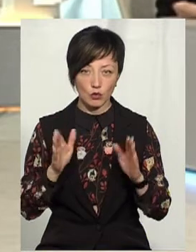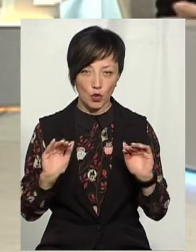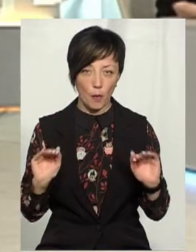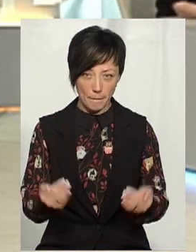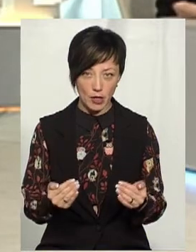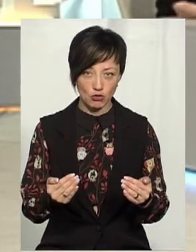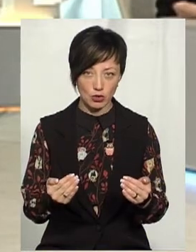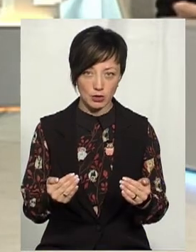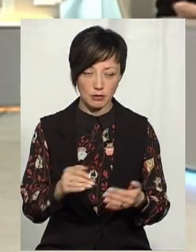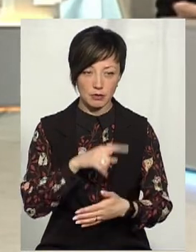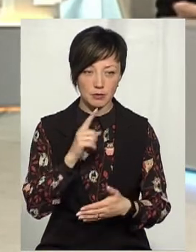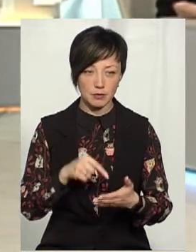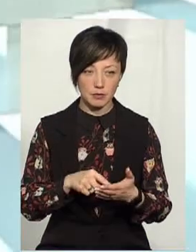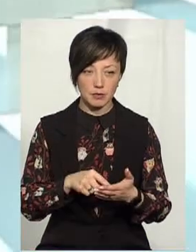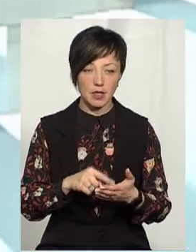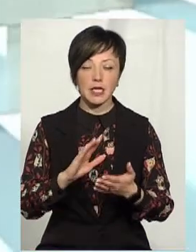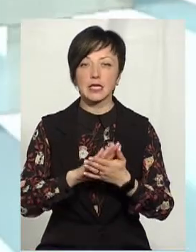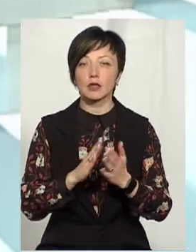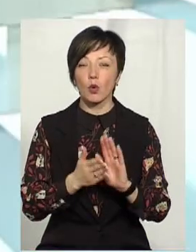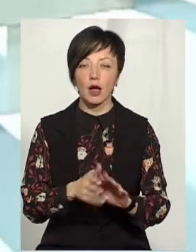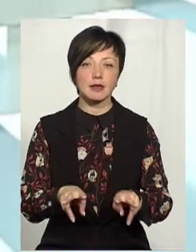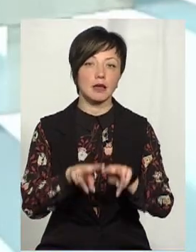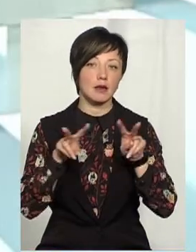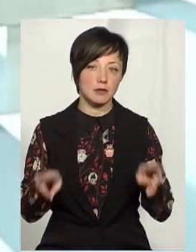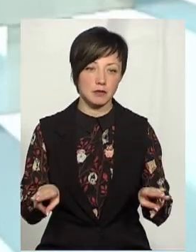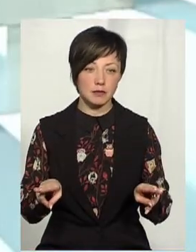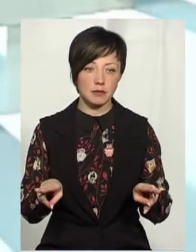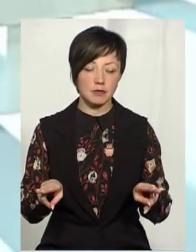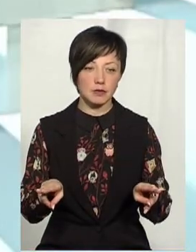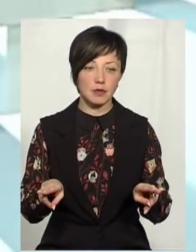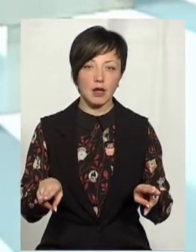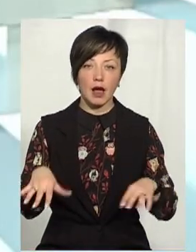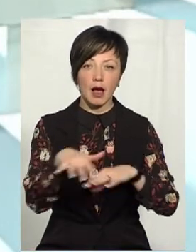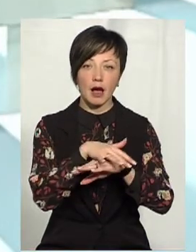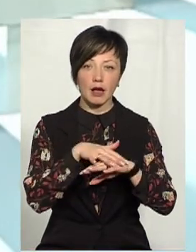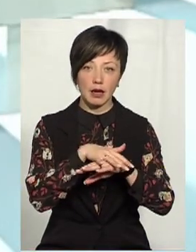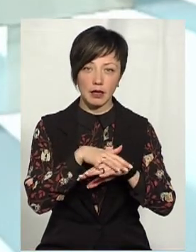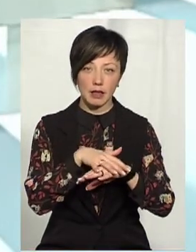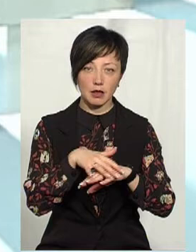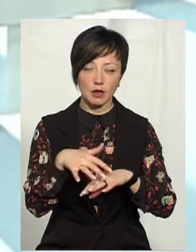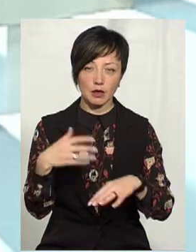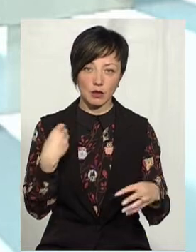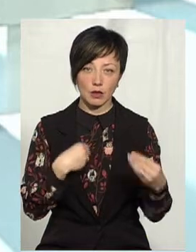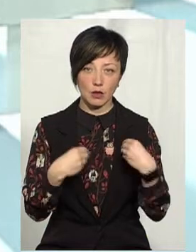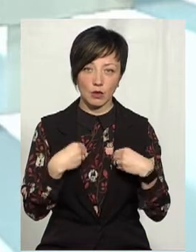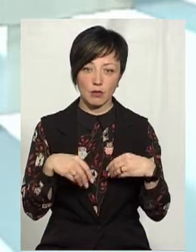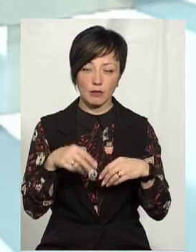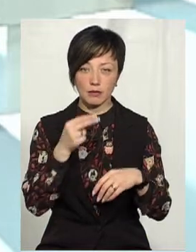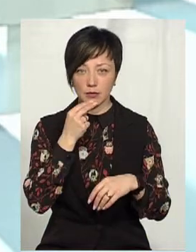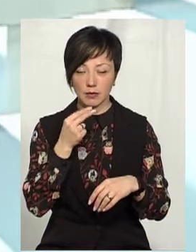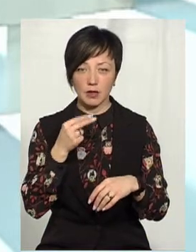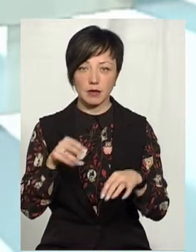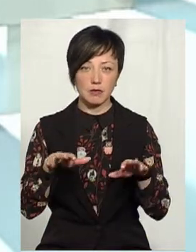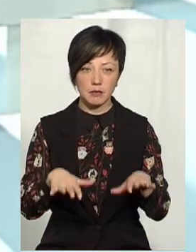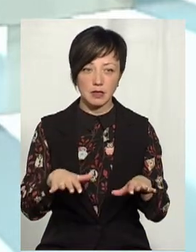якісь обмеження? Знову ж таки, ситуація така сама щодо ринків. І, ну, ринок взагалі це не є місце, де проводяться